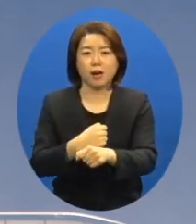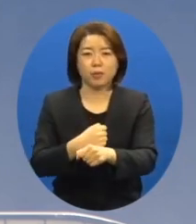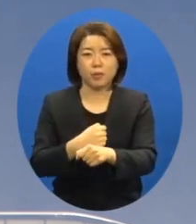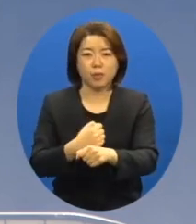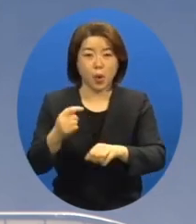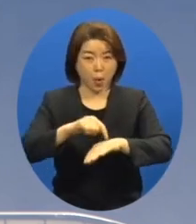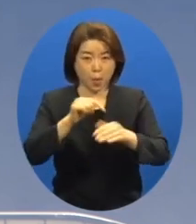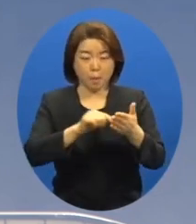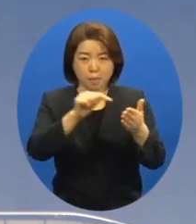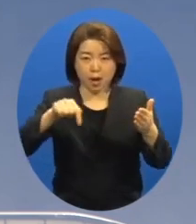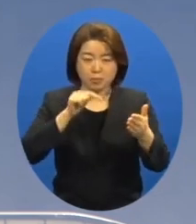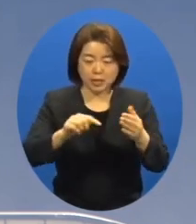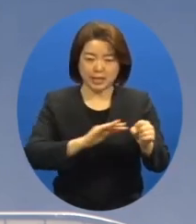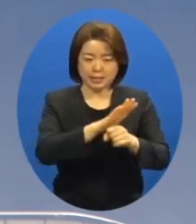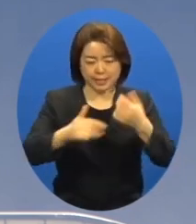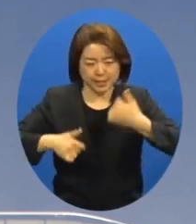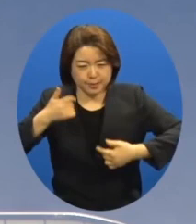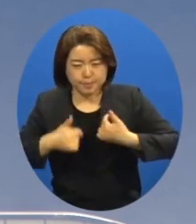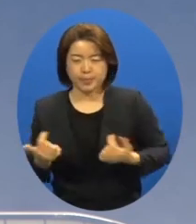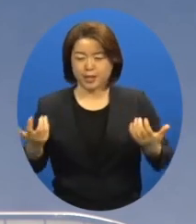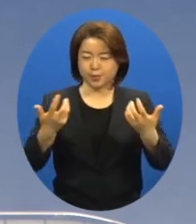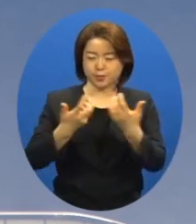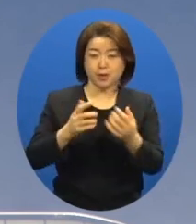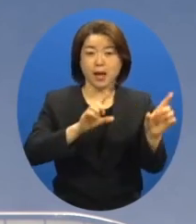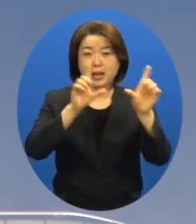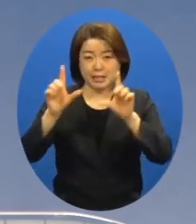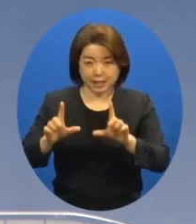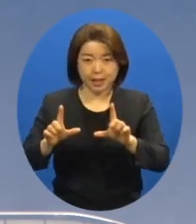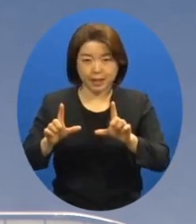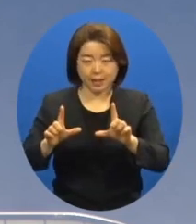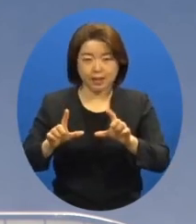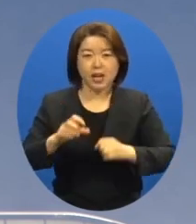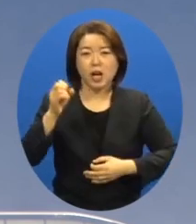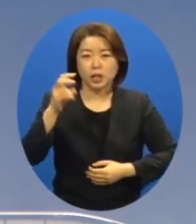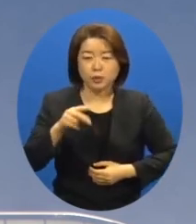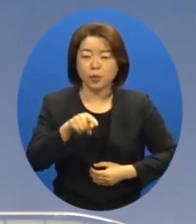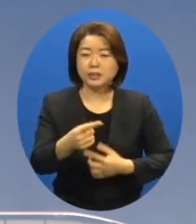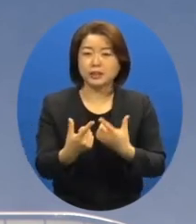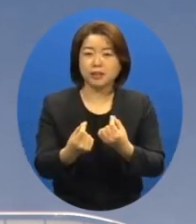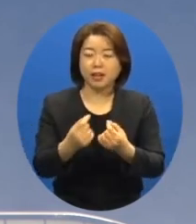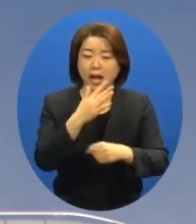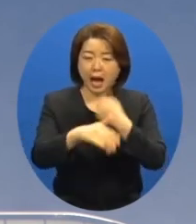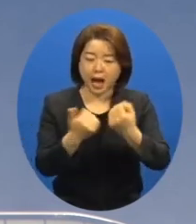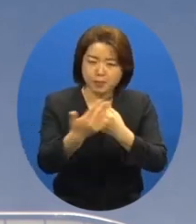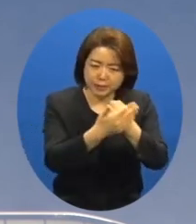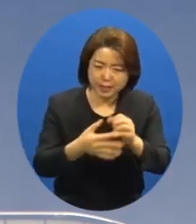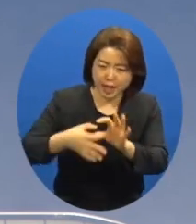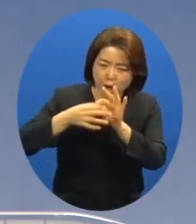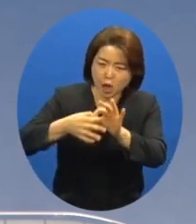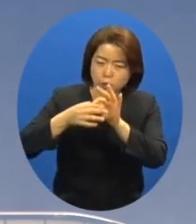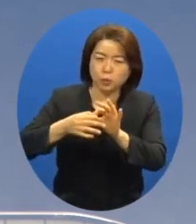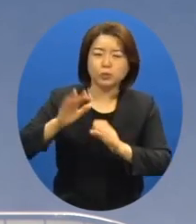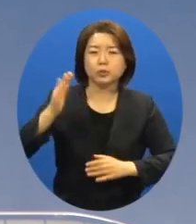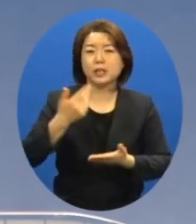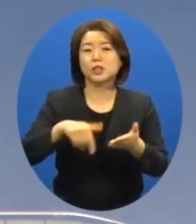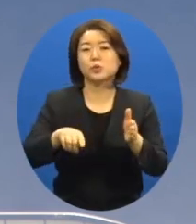마음에 사랑과 기쁨이 충만한 삶을 살면서 그렇게 하나님의 은혜의 통로가 되게